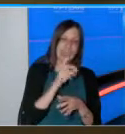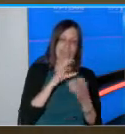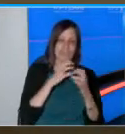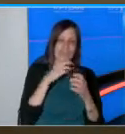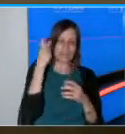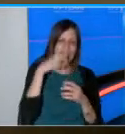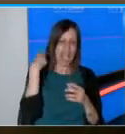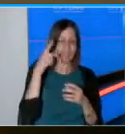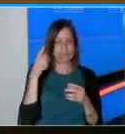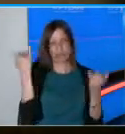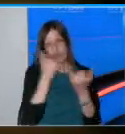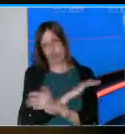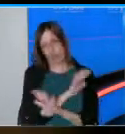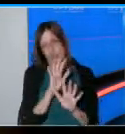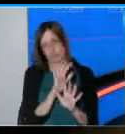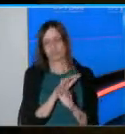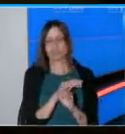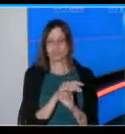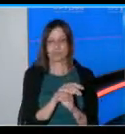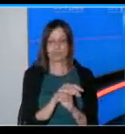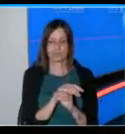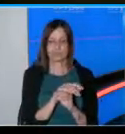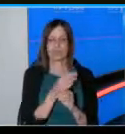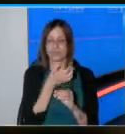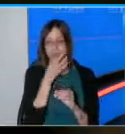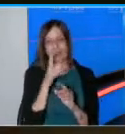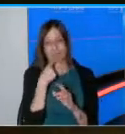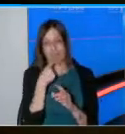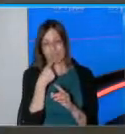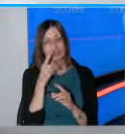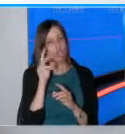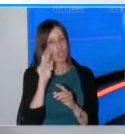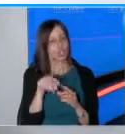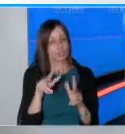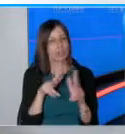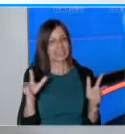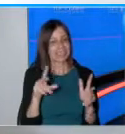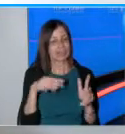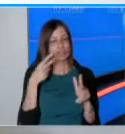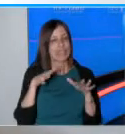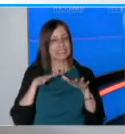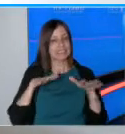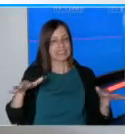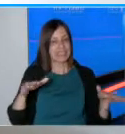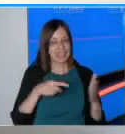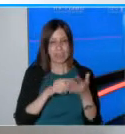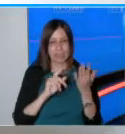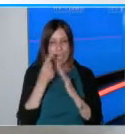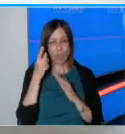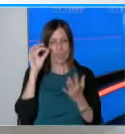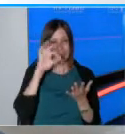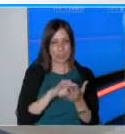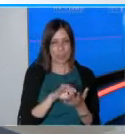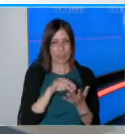הוא טועה. אז רגע, אז יש לי שאלה. טלב, מה שאתה אומר זה בעצם שיש מצב שתהיה זליגה, כי באירוע הנקודתי